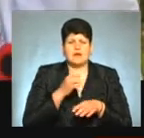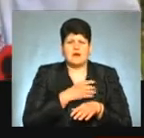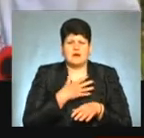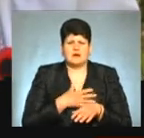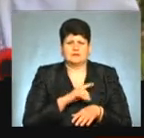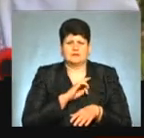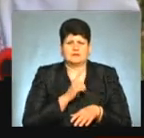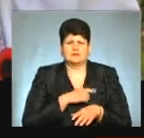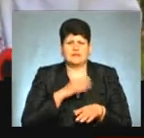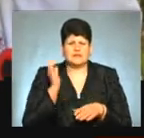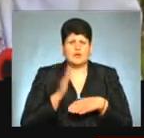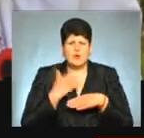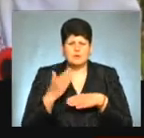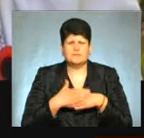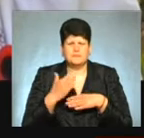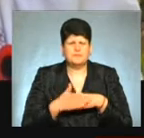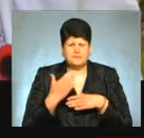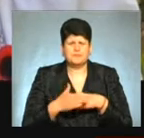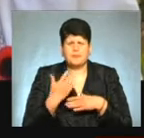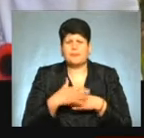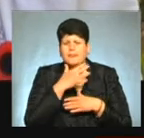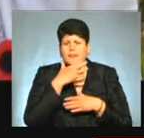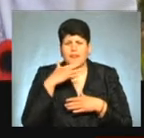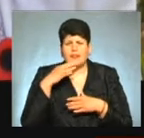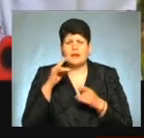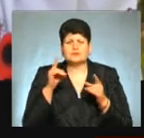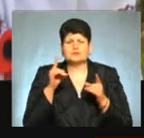Вони той струп розбили зовсім, що тако.